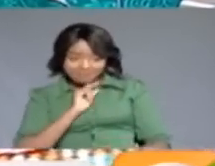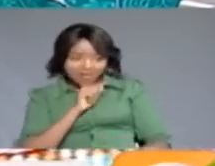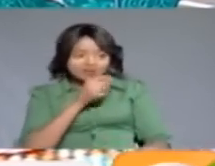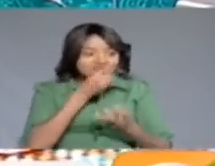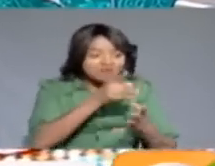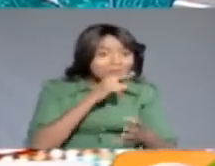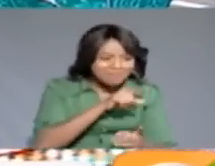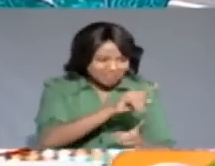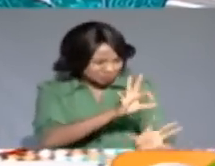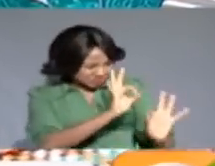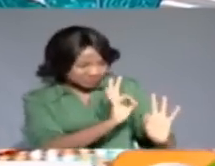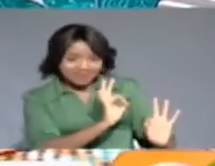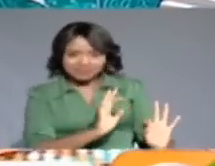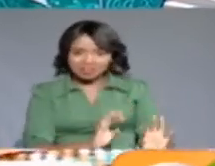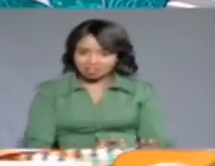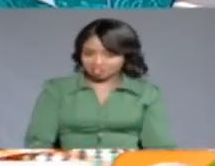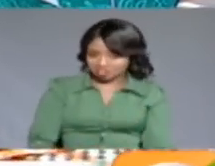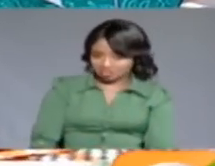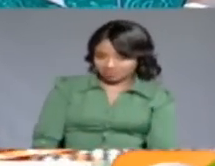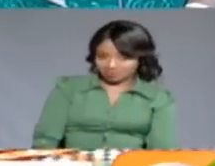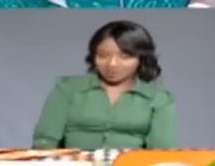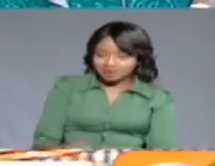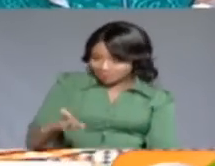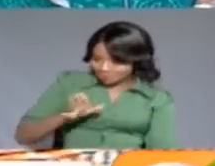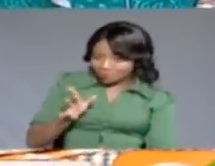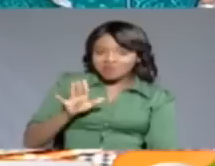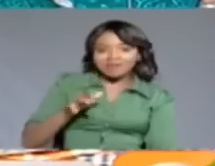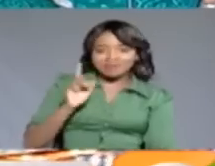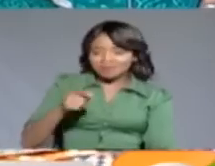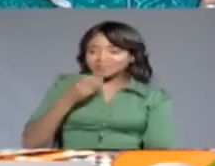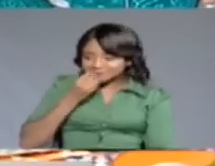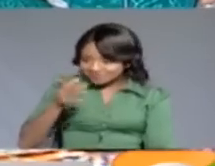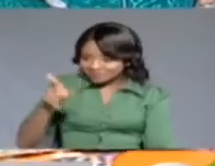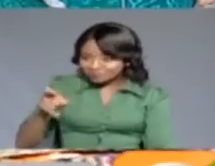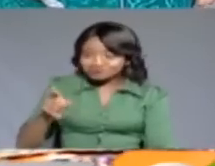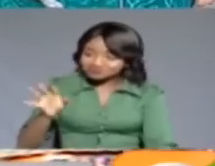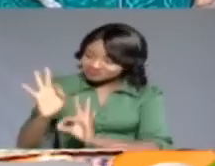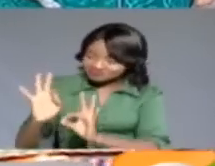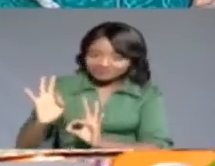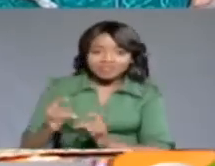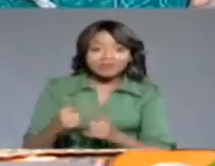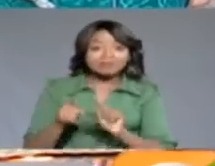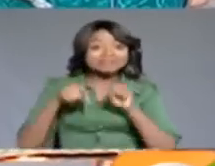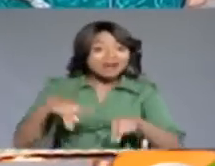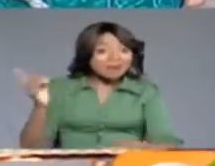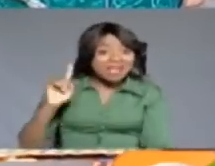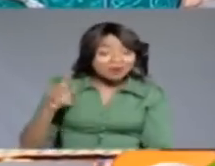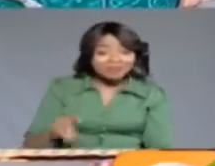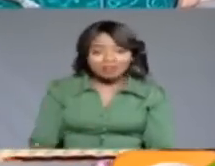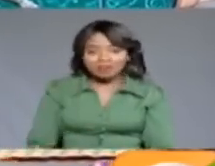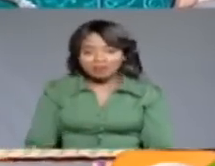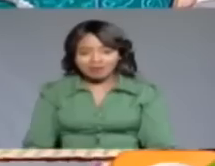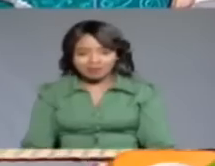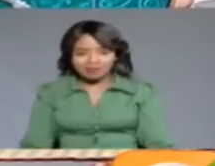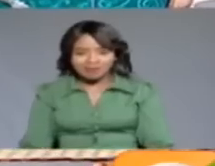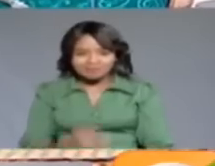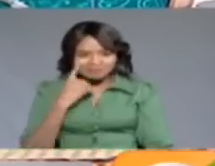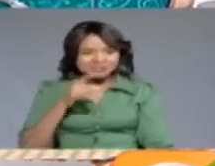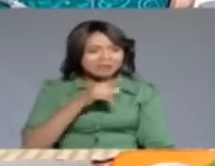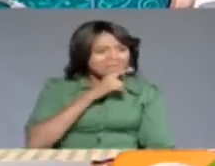wenzako wamependeza. Wanawake ndio kuambiwa wamependeza. Unaona? Lakini utaona hapa Nairobi mimi huona tu mzee uko